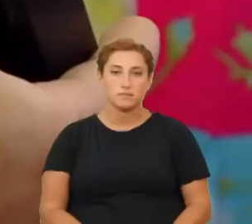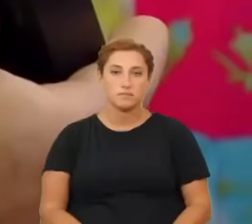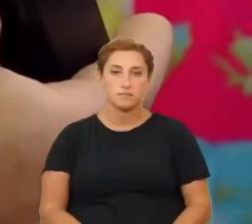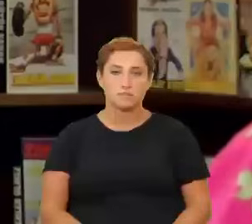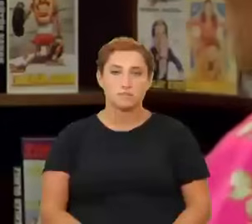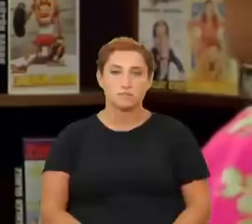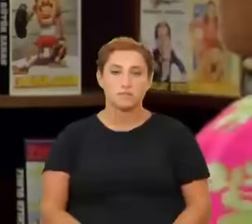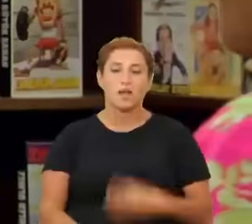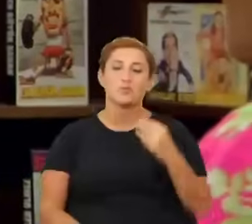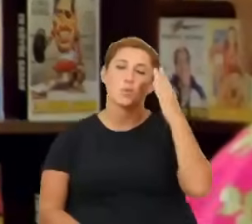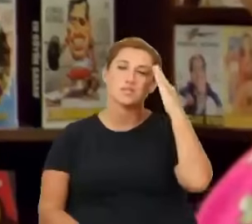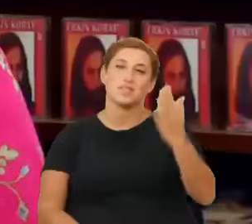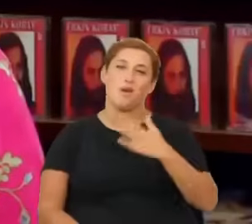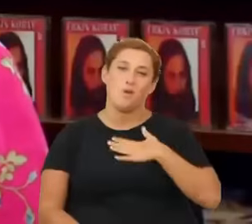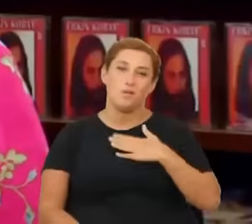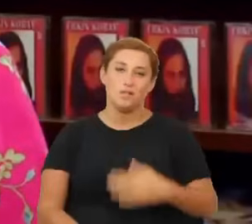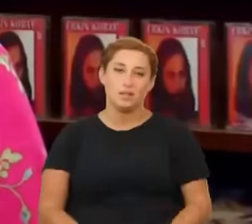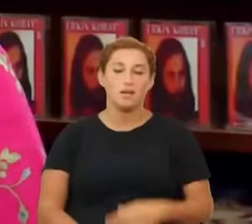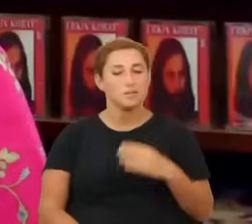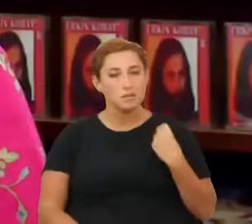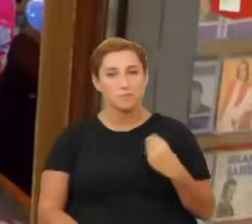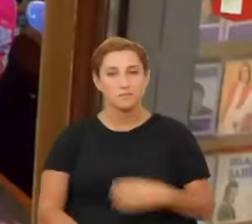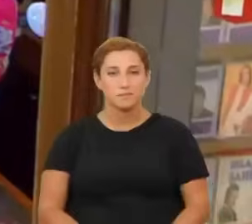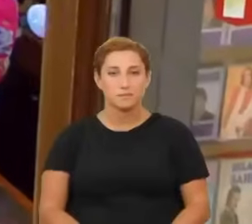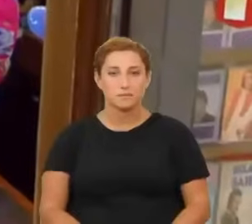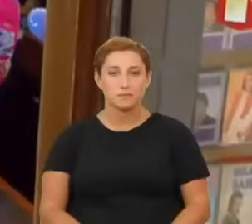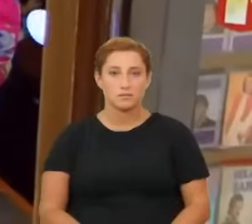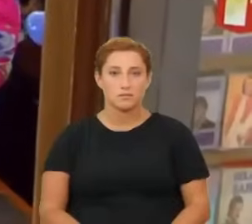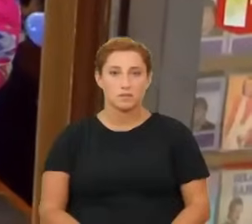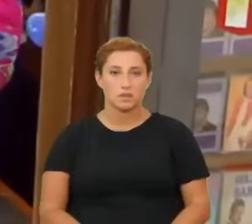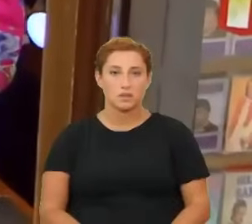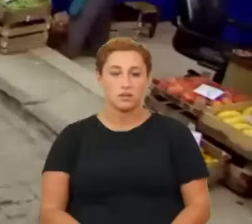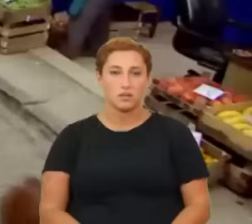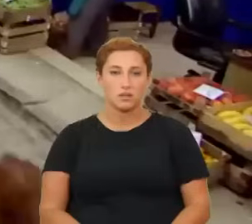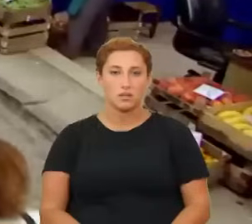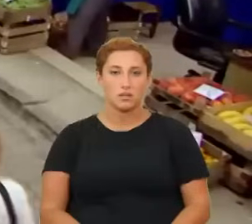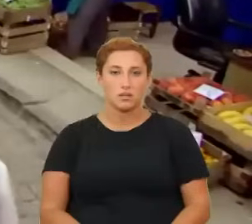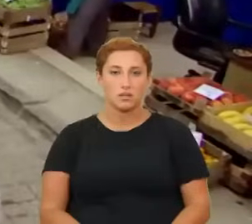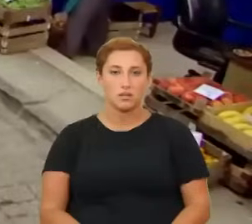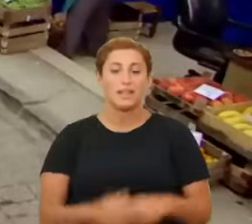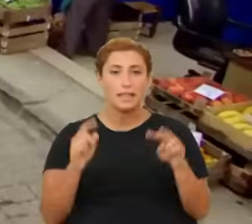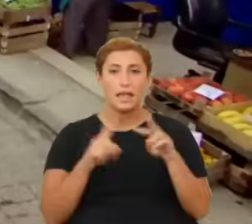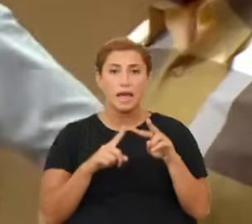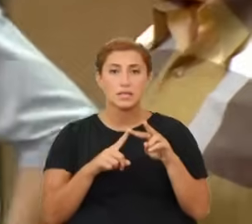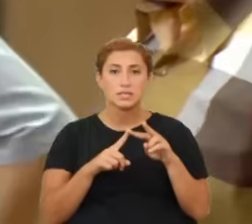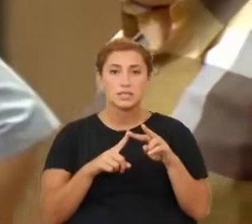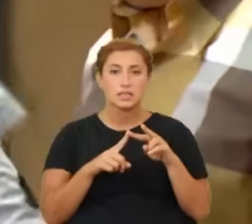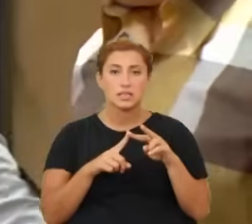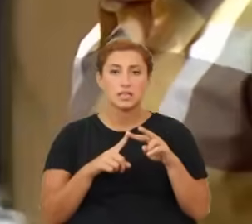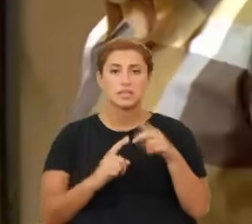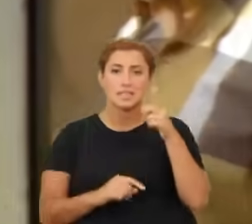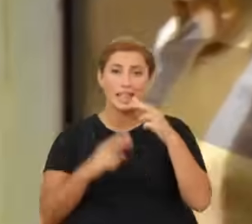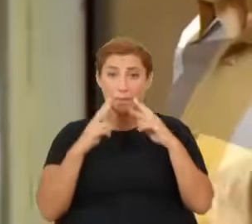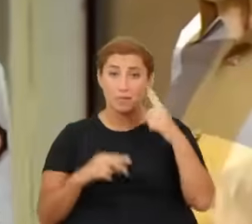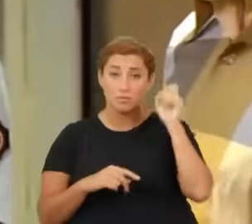mevsim. Abi çok sağ ol ya. Eyvallah. Niyazi rızalarla karakoldan çıkmış geliyor. Niyazi.